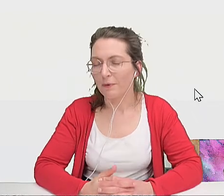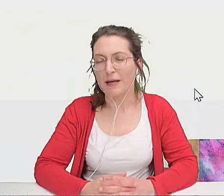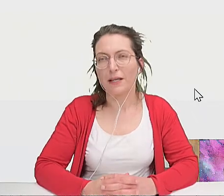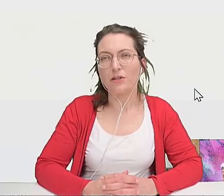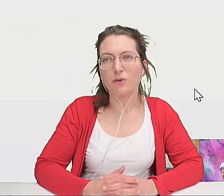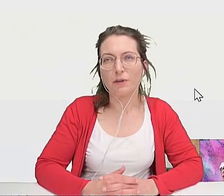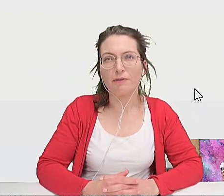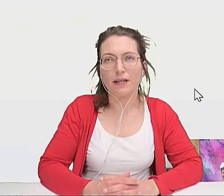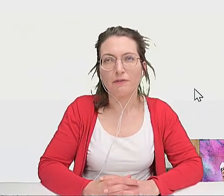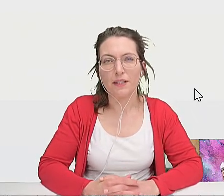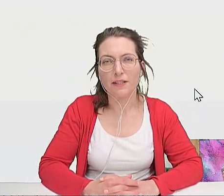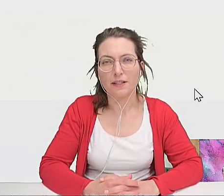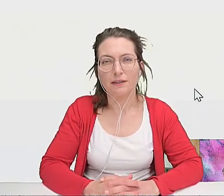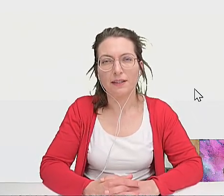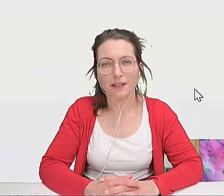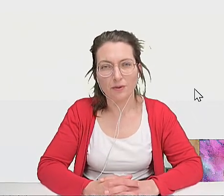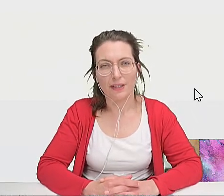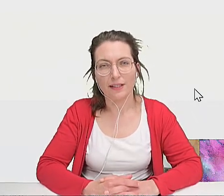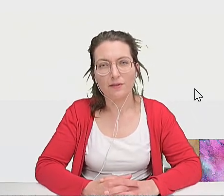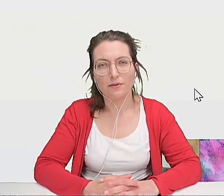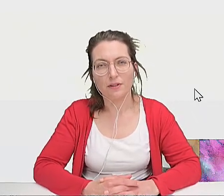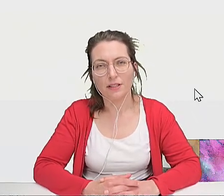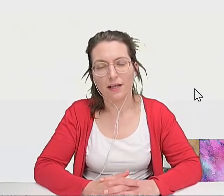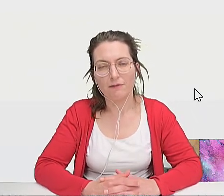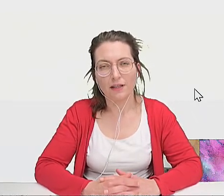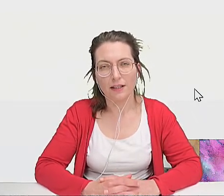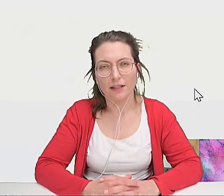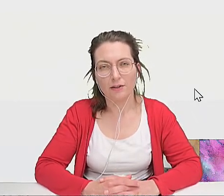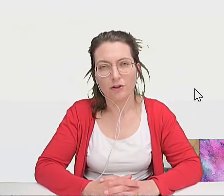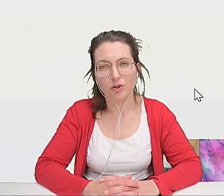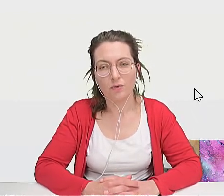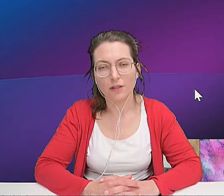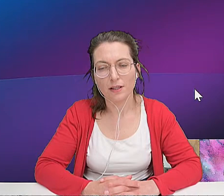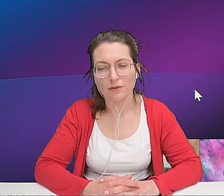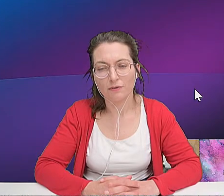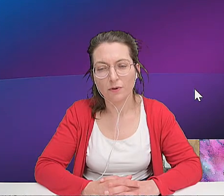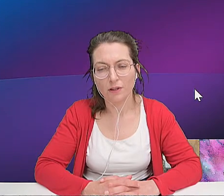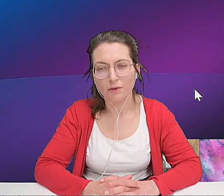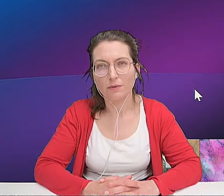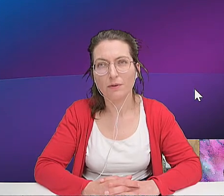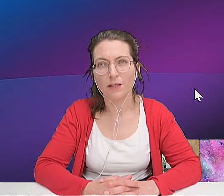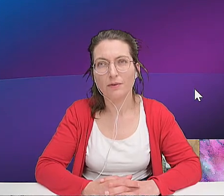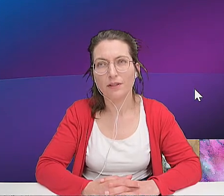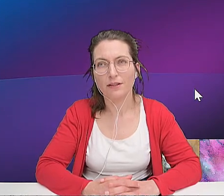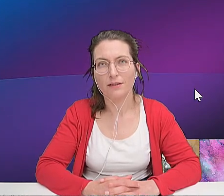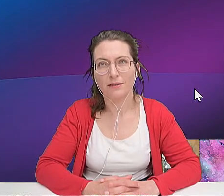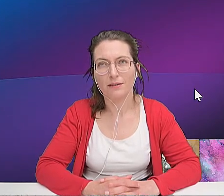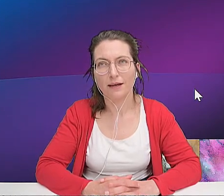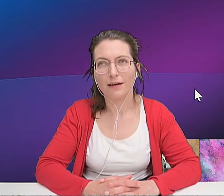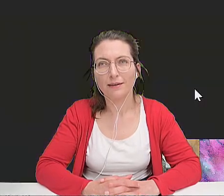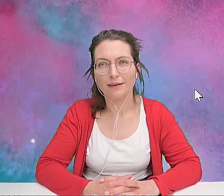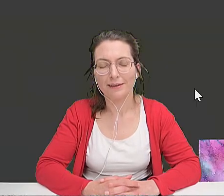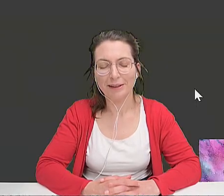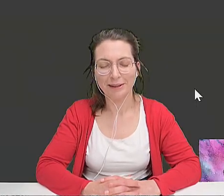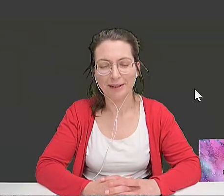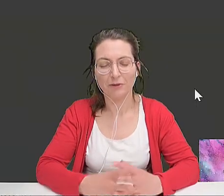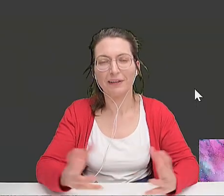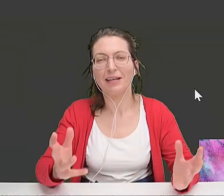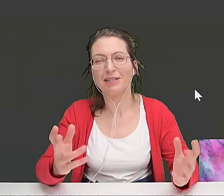Oder mal andersrum gefragt, wie ist die Resonanz und die Nachfrage nach den Schulen, also vor Corona und jetzt